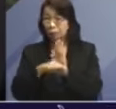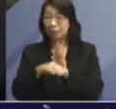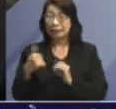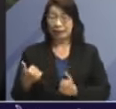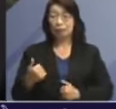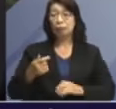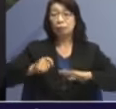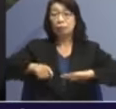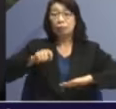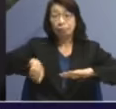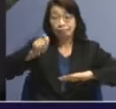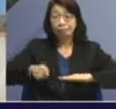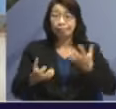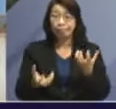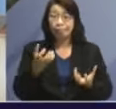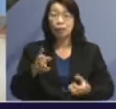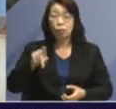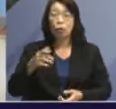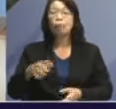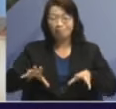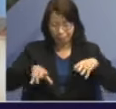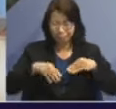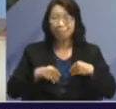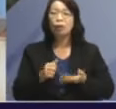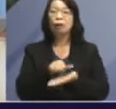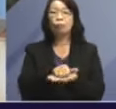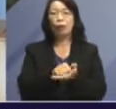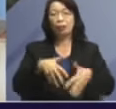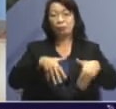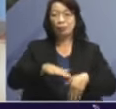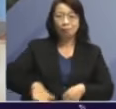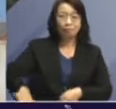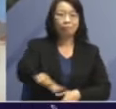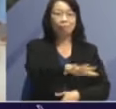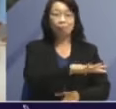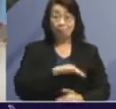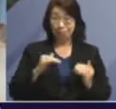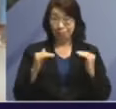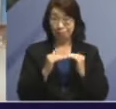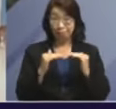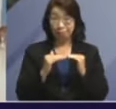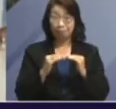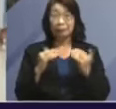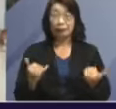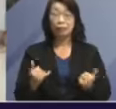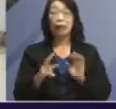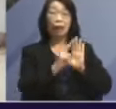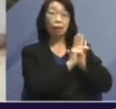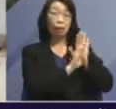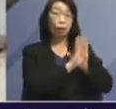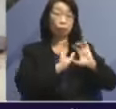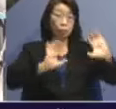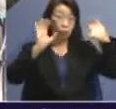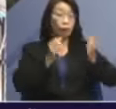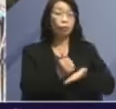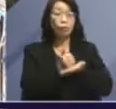กหรือศาลยุติธรรมเนี่ยก็รับใช้ประชาชนผู้มีอาถรรพ์คดีนะครับและตอนนี้นโยบายก็คือรับใช้ตั้ง